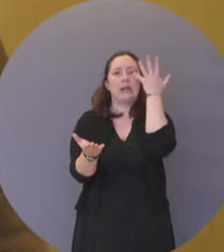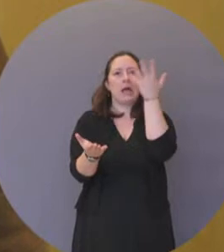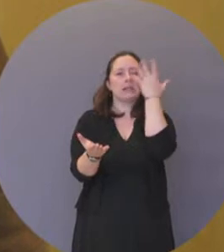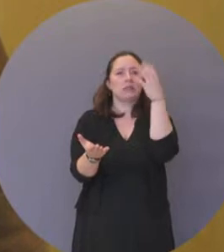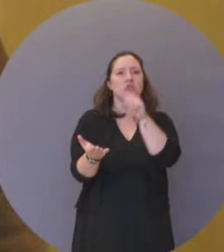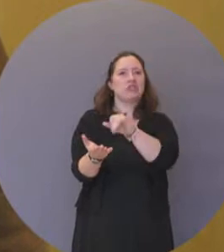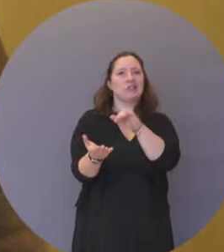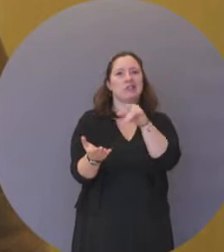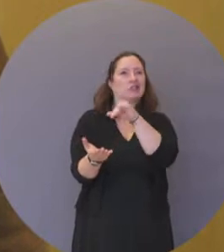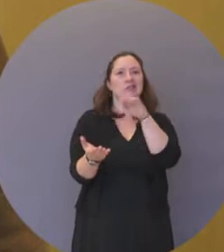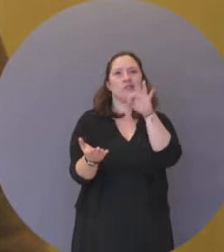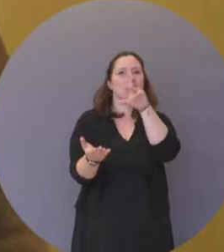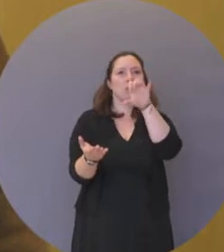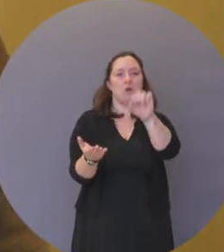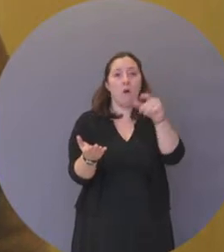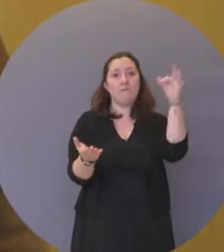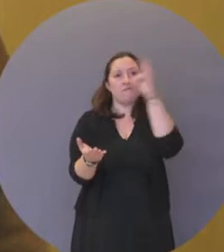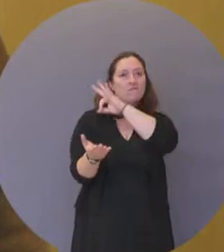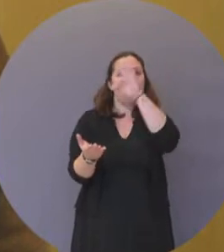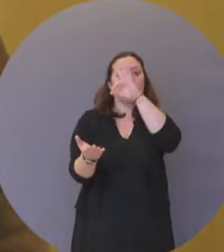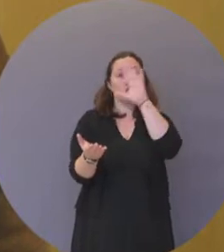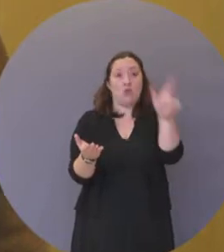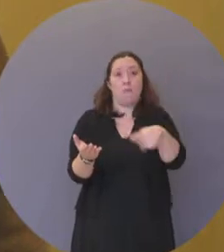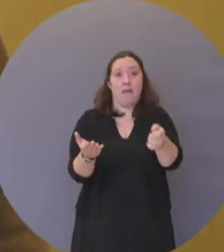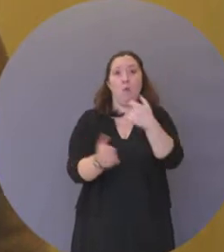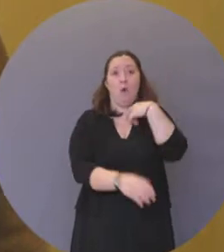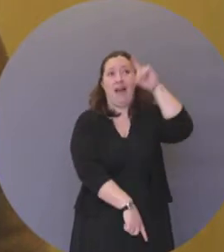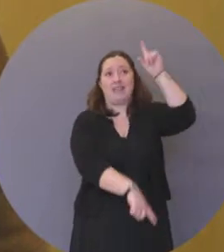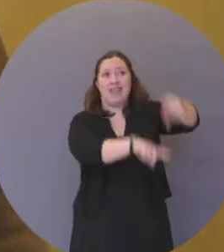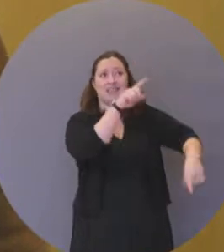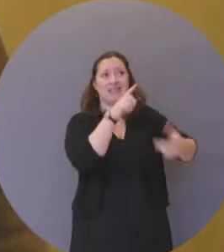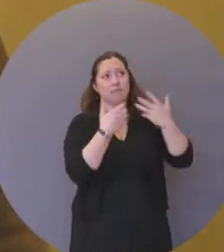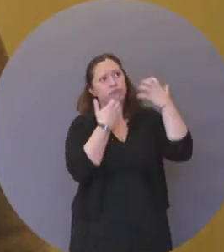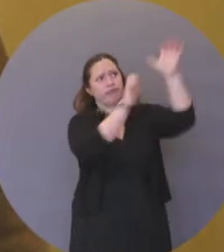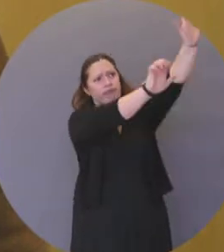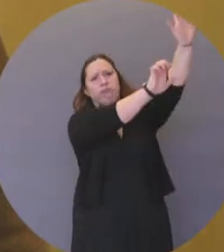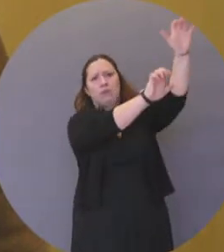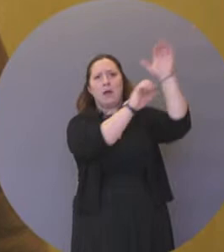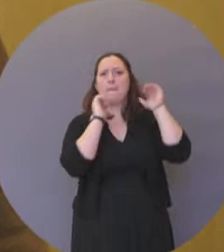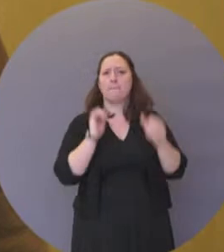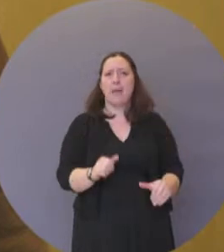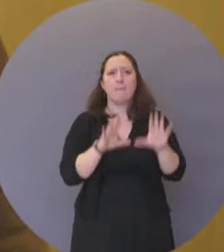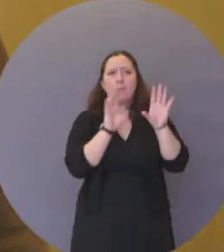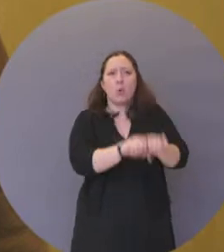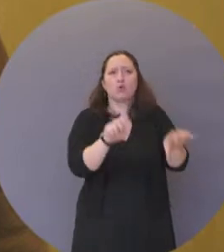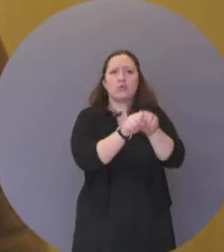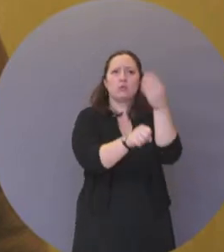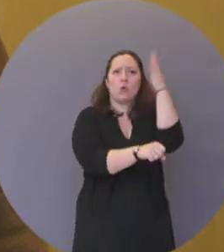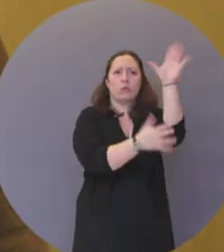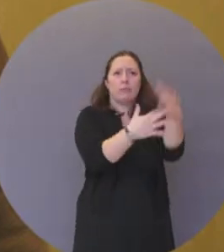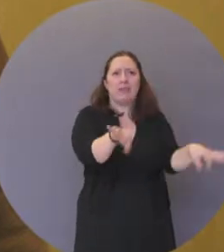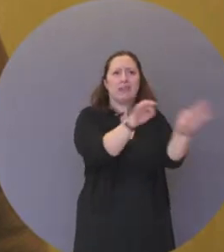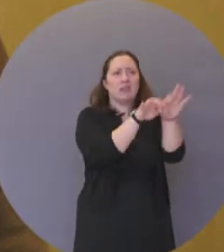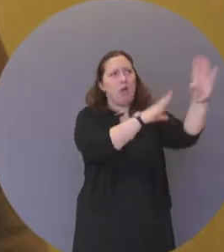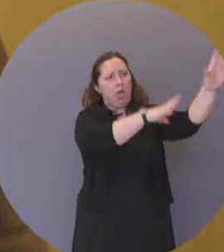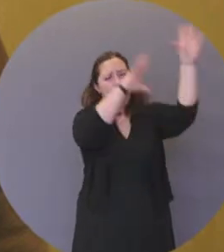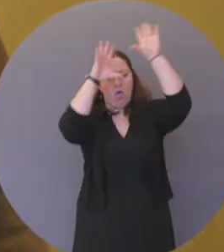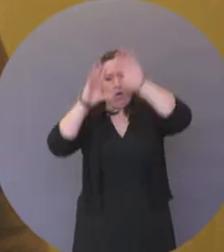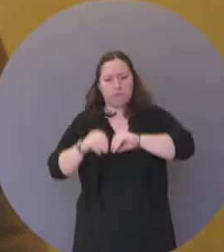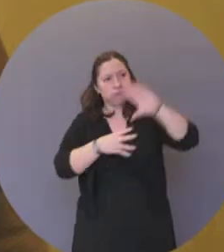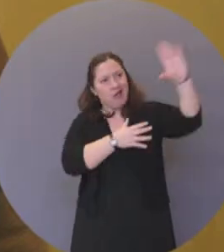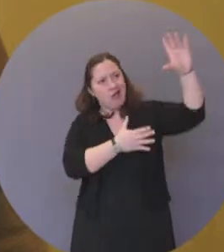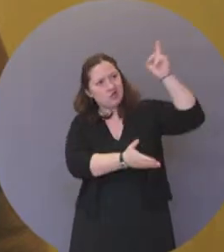rappelle que ce qui est interdit sur notre territoire doit être maintenir interdit même si c'est produit ailleurs il en va non seulement